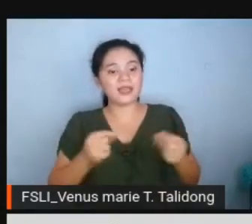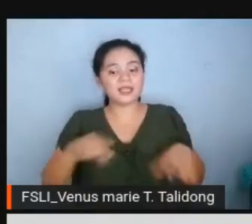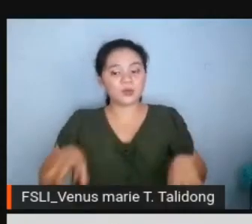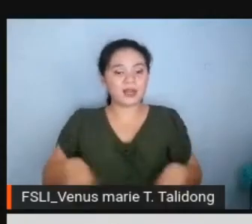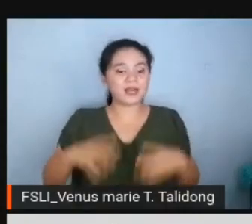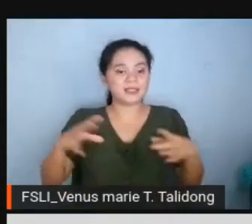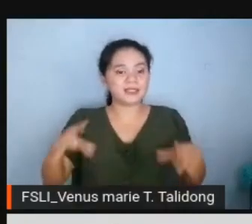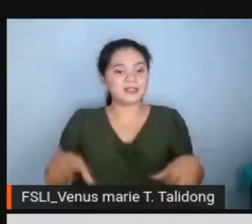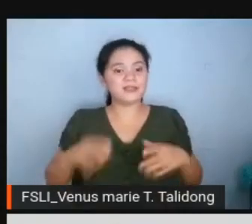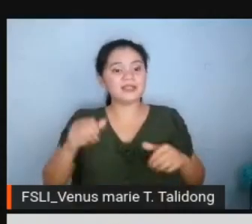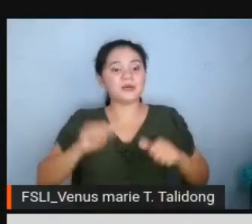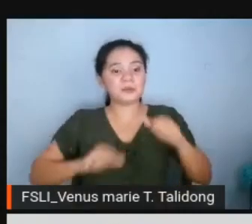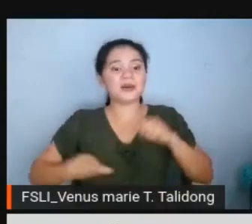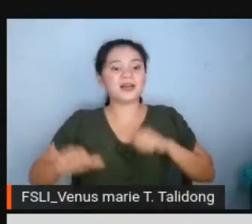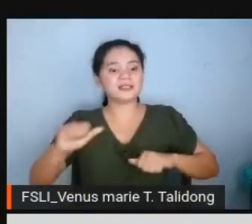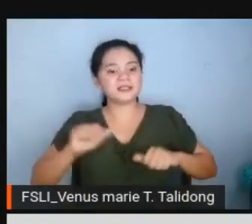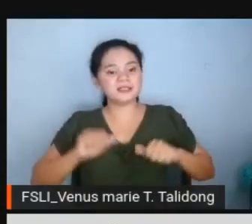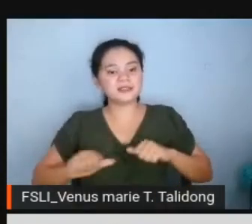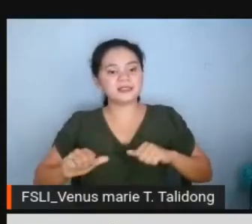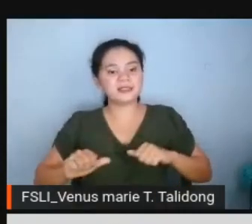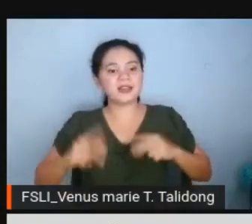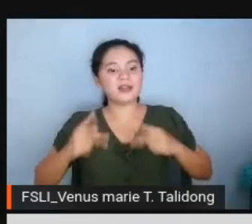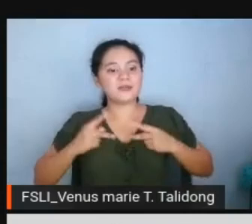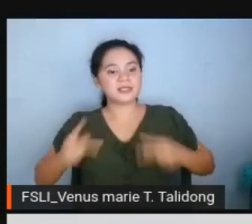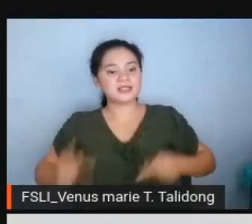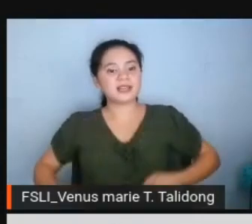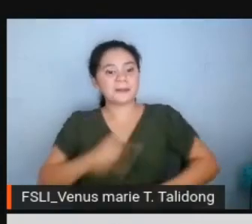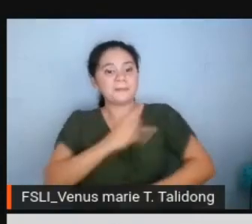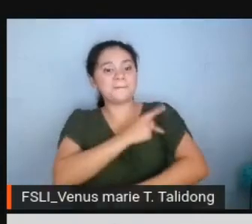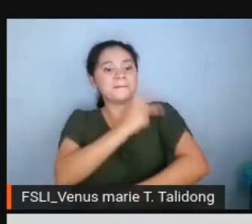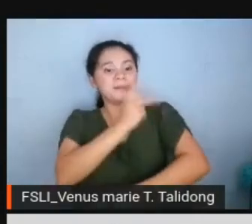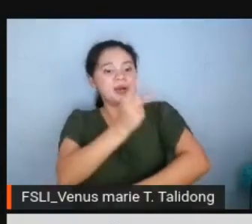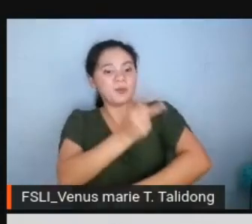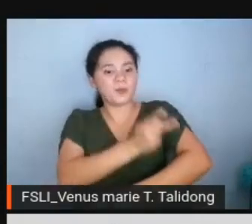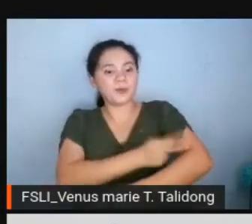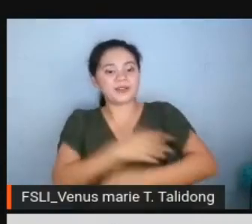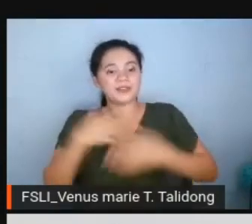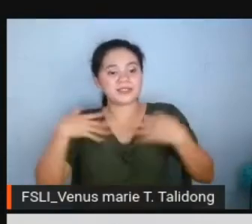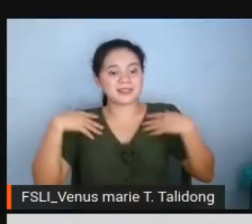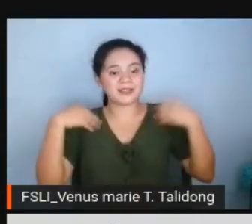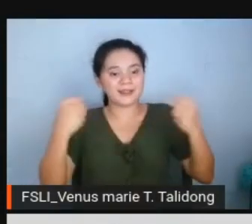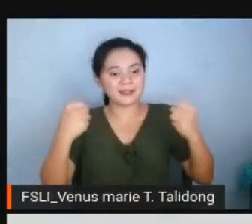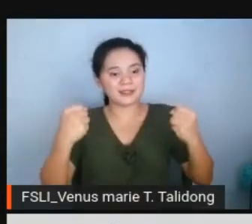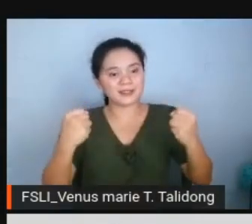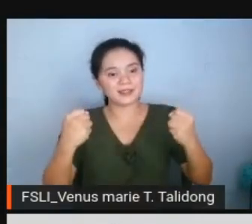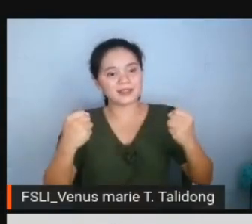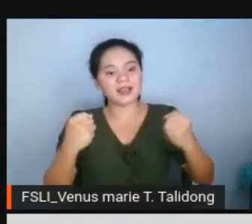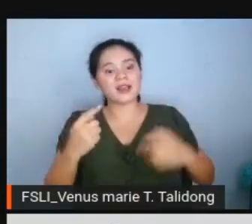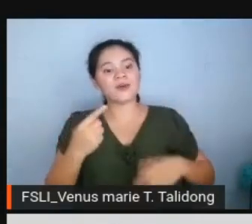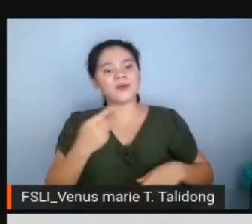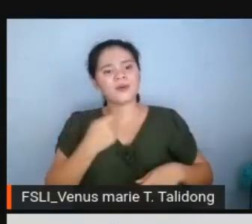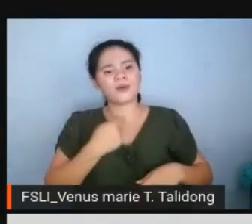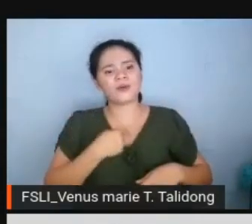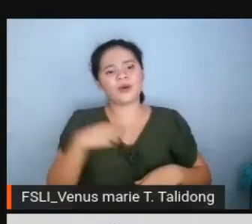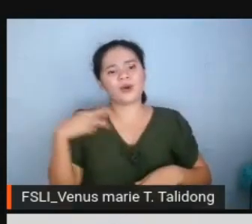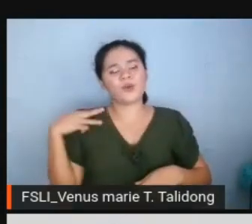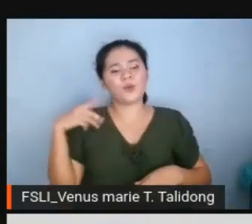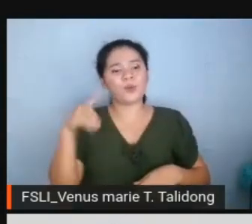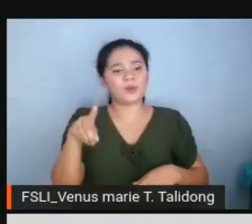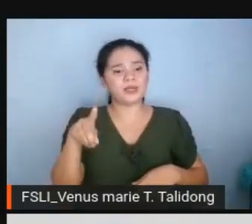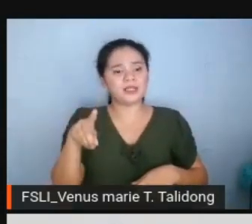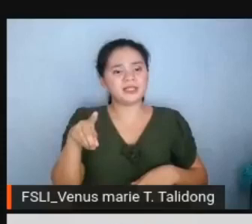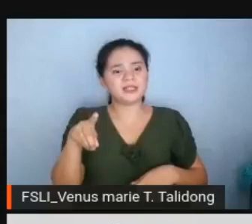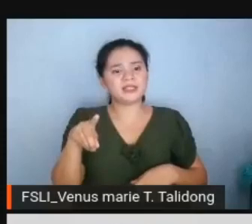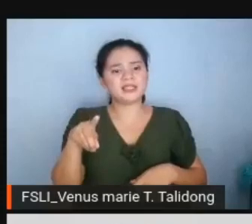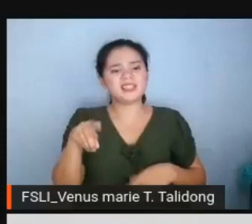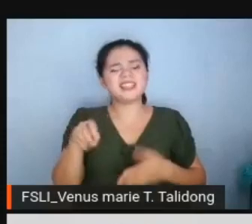physical powers or parang need ng physical ng pangangatawa natin, I would readily excuse